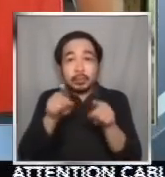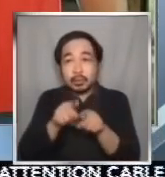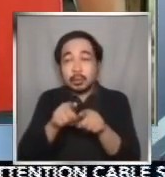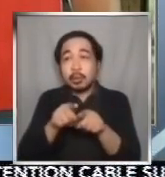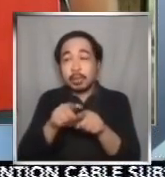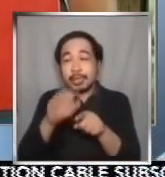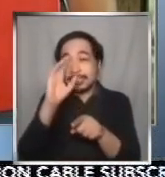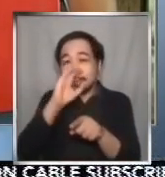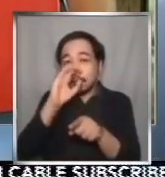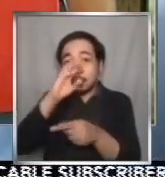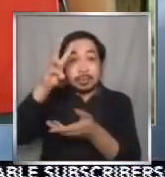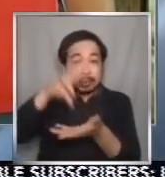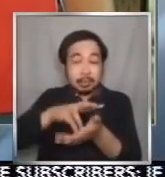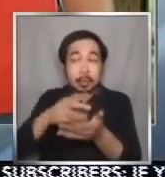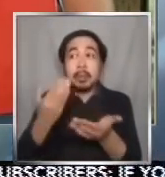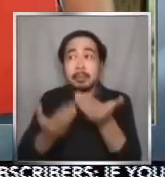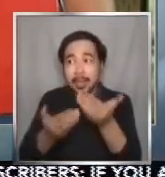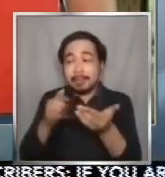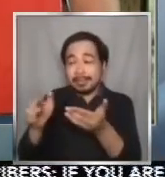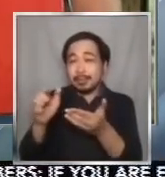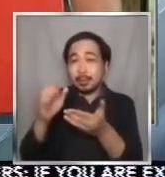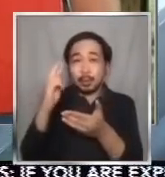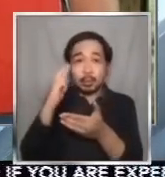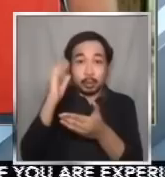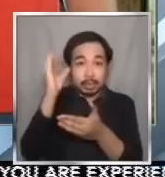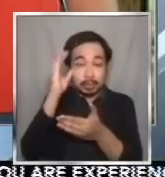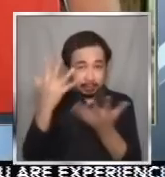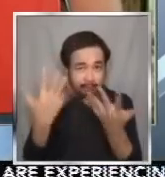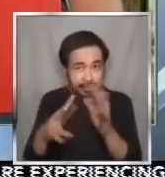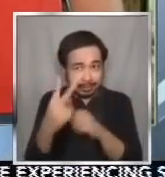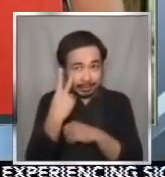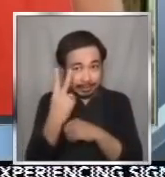nakita rin yan ni Secretary Simato nung dumating siya dyan sa Cebu, Ian?